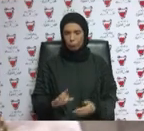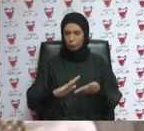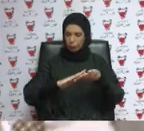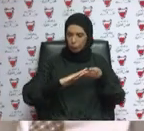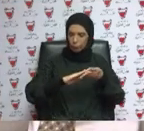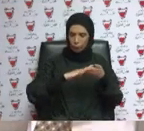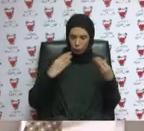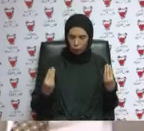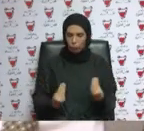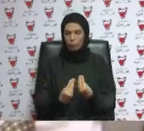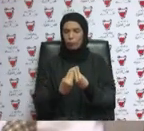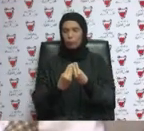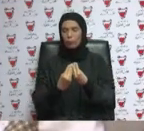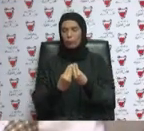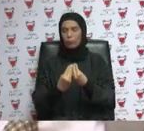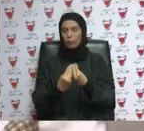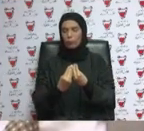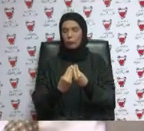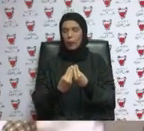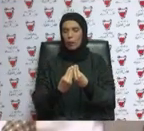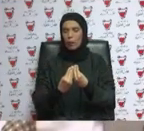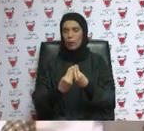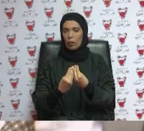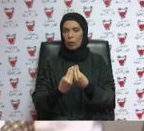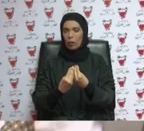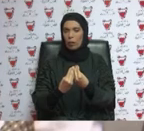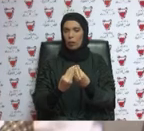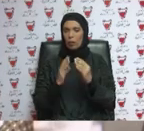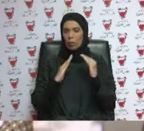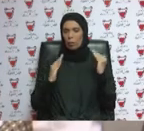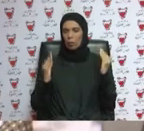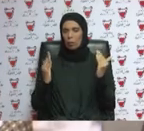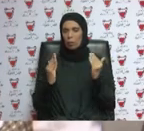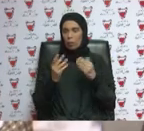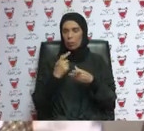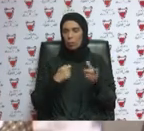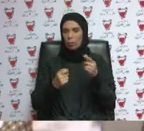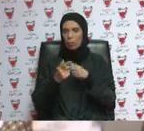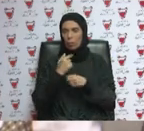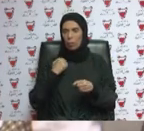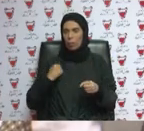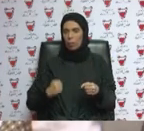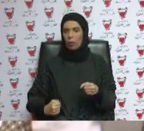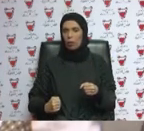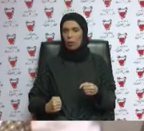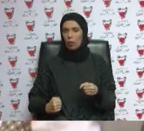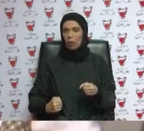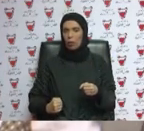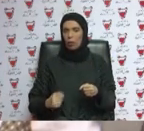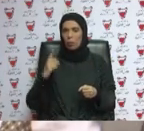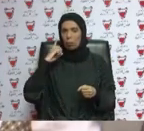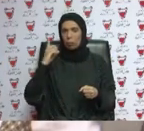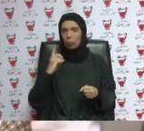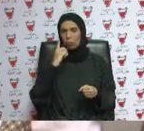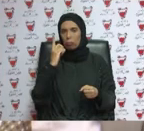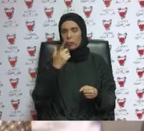ونقف معهم. وكذلك الشكر إلى غرفة وتجارة البحرين التي قامت بإعطاء الآراء السديدة